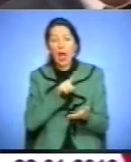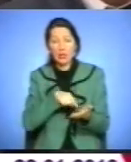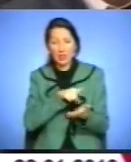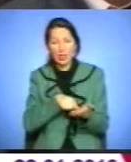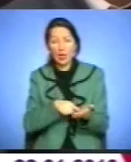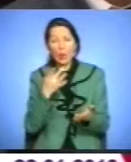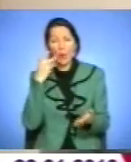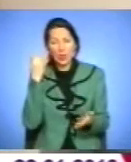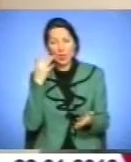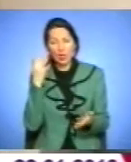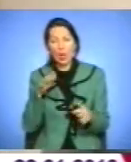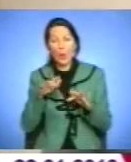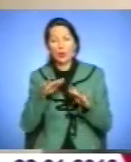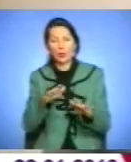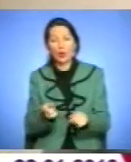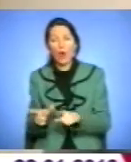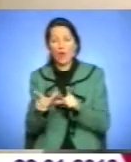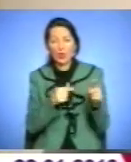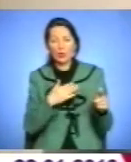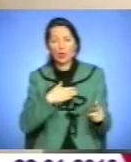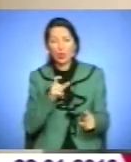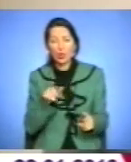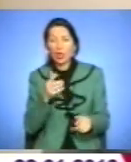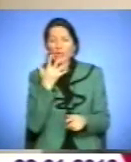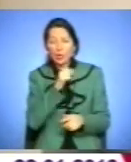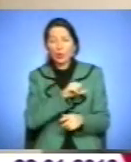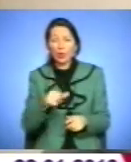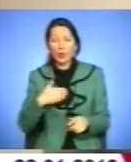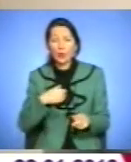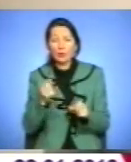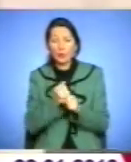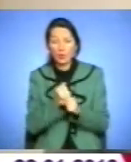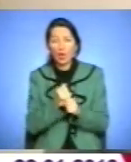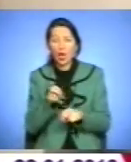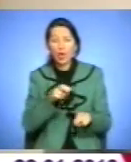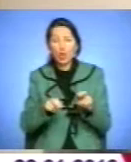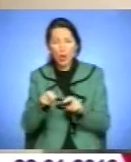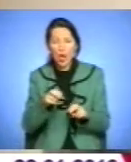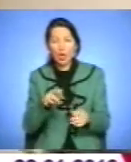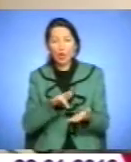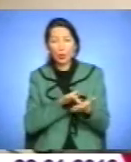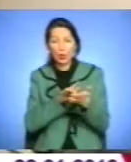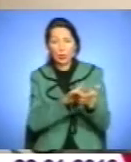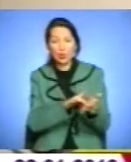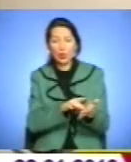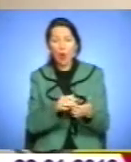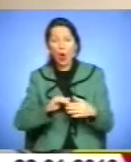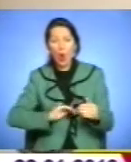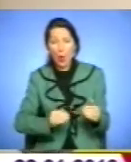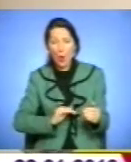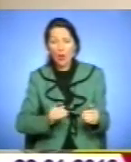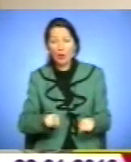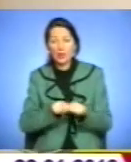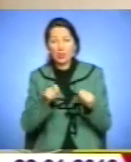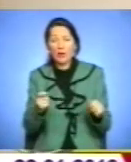громадян за кордон. Я хочу теж нагадати, як ми це робили. Ми шукали туристичну компанію якусь, відкривали якийсь мінімальний туристичний